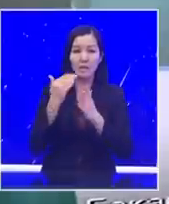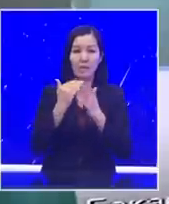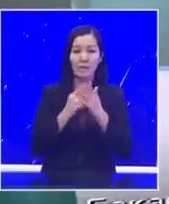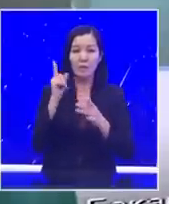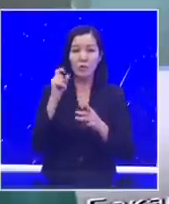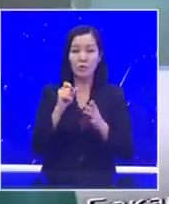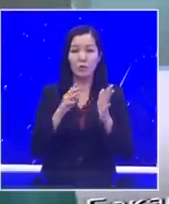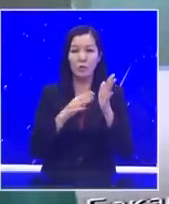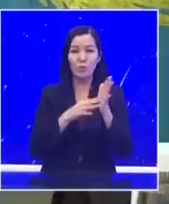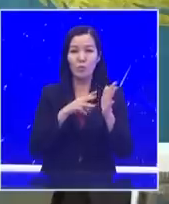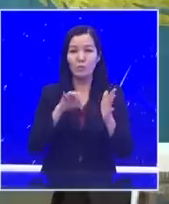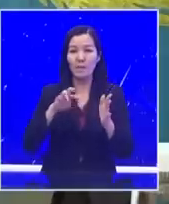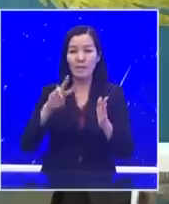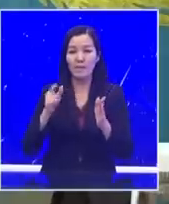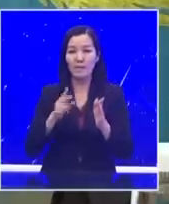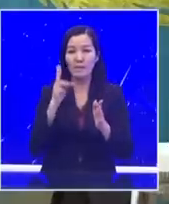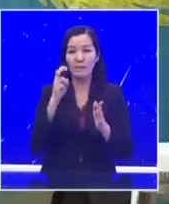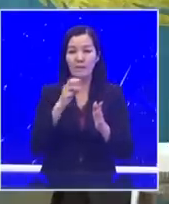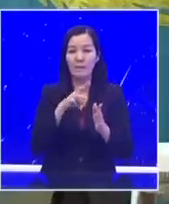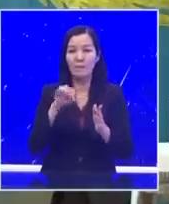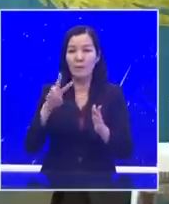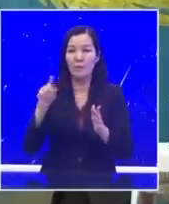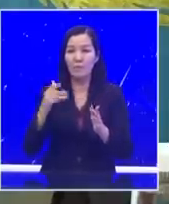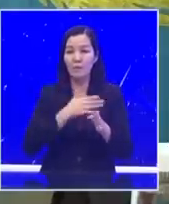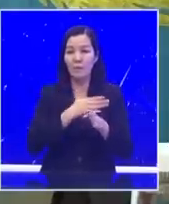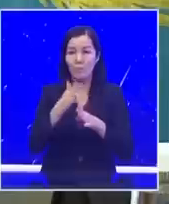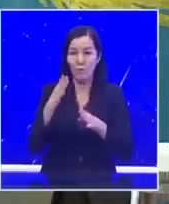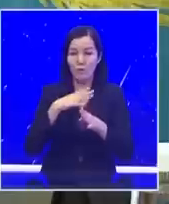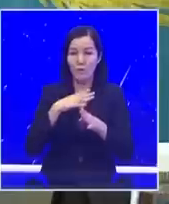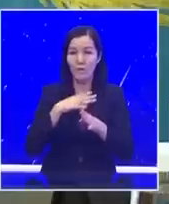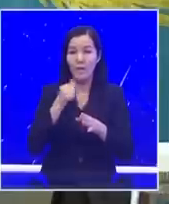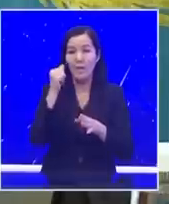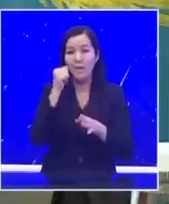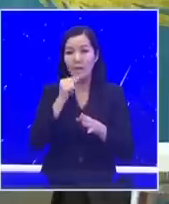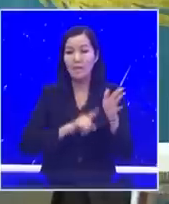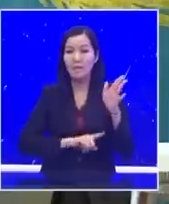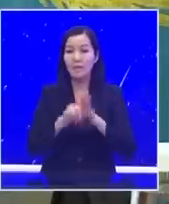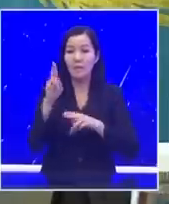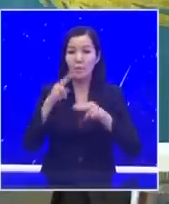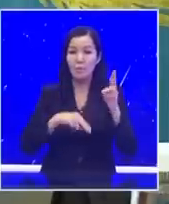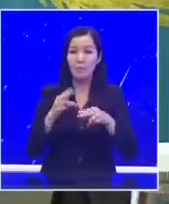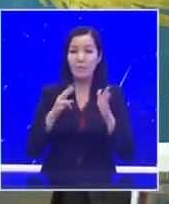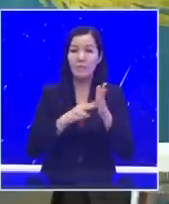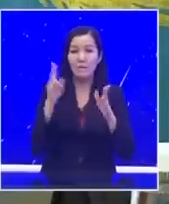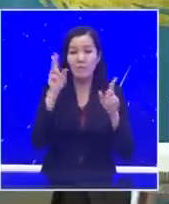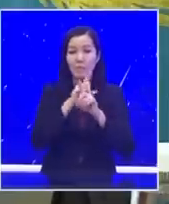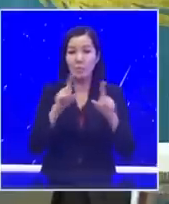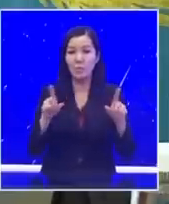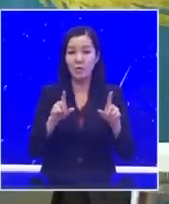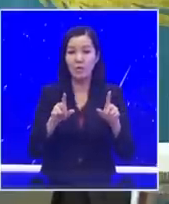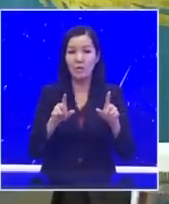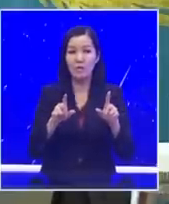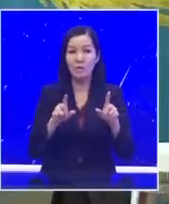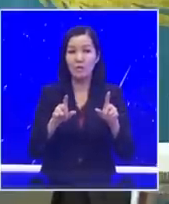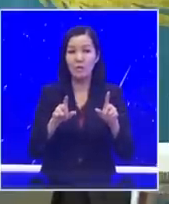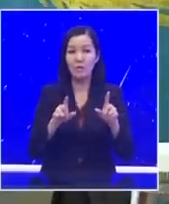109 миллиардов 200 миллионов тенге мы защитили. Завтра начнем мы строить 7 школ,